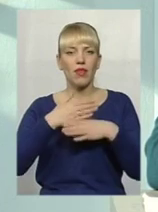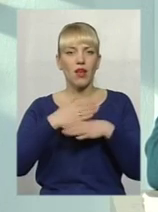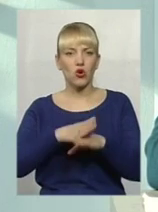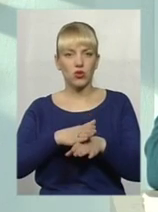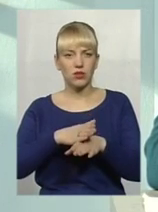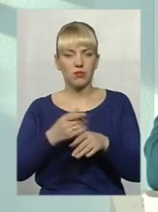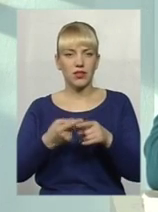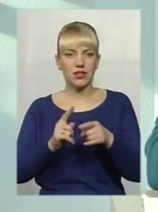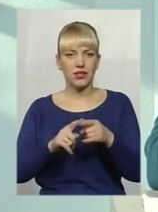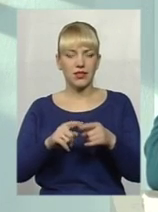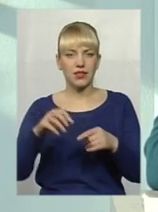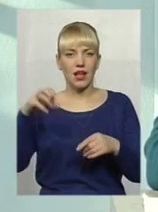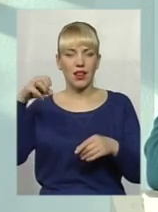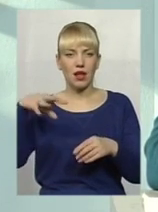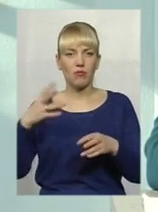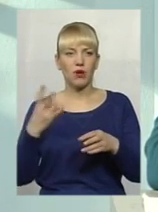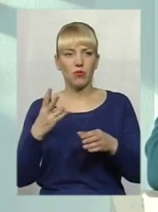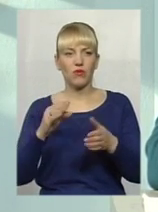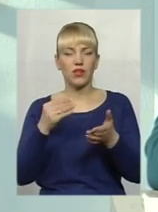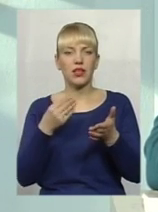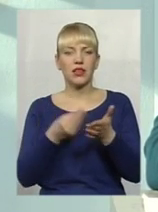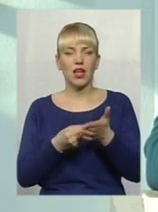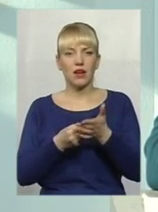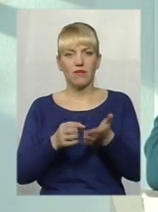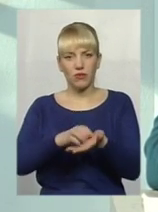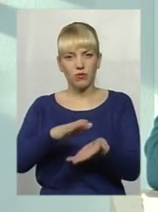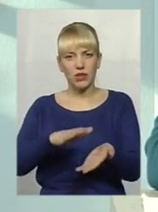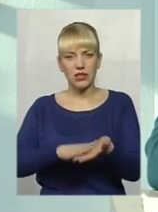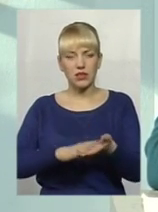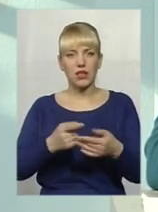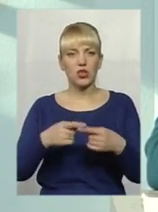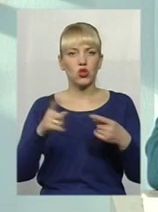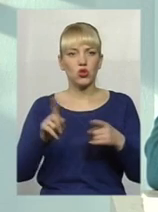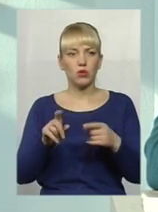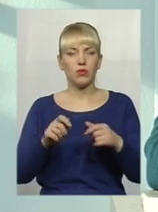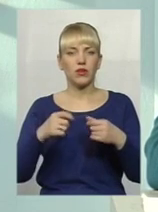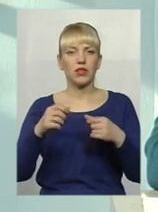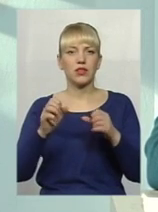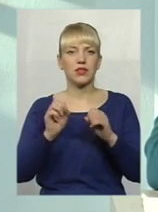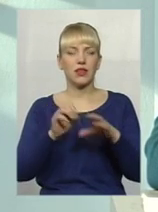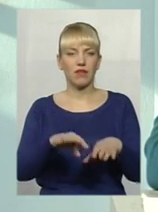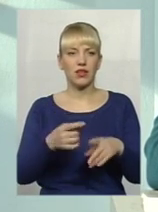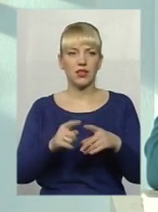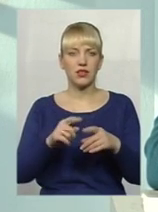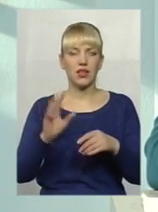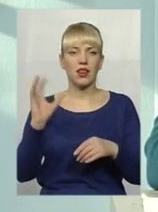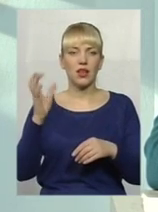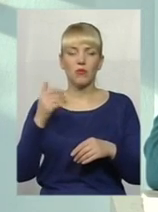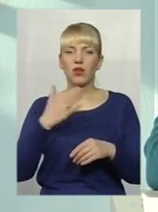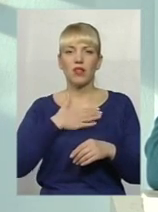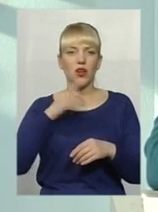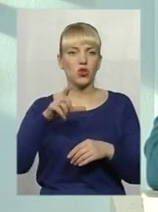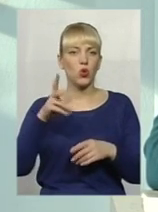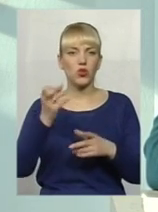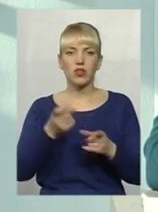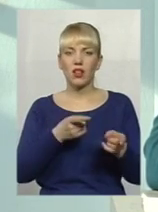закладати вартість утилізації цієї лампи. Ну, тут в деякій мірі ми вважаємо, що це абсурдно. По-перше, те, що люди наші не готові лише